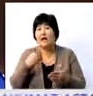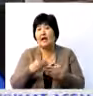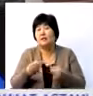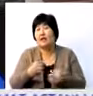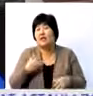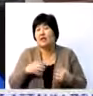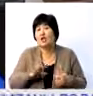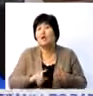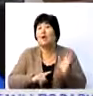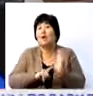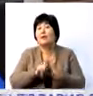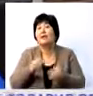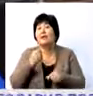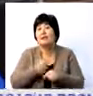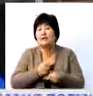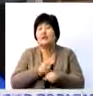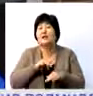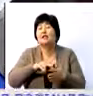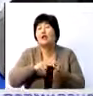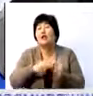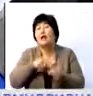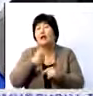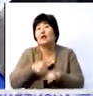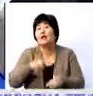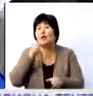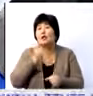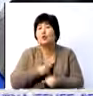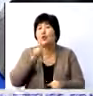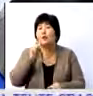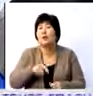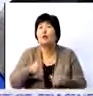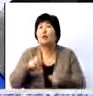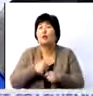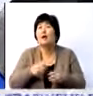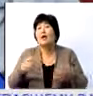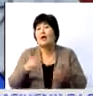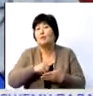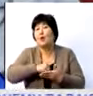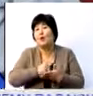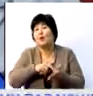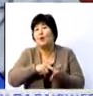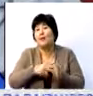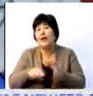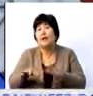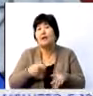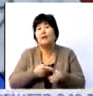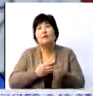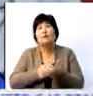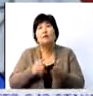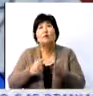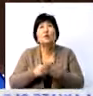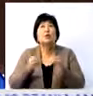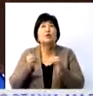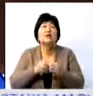не торопятся приступать к реализации проекта. Глава региона жестко потребовал от руководства компании утвердить план действий в этом направлении до